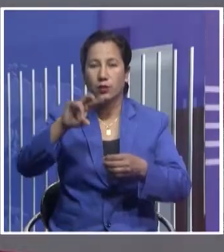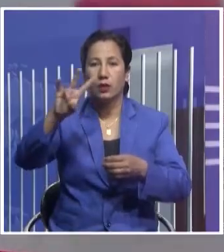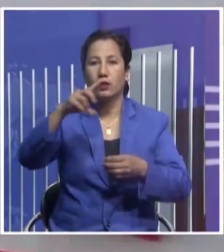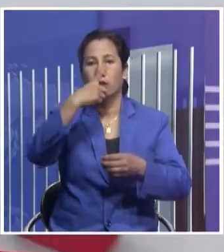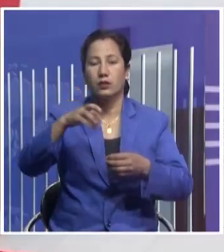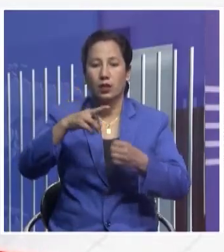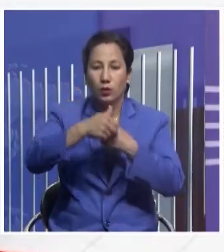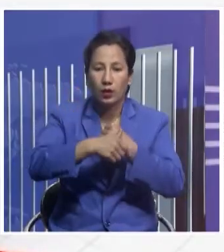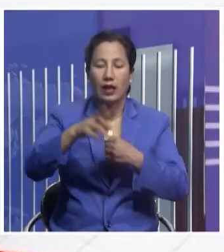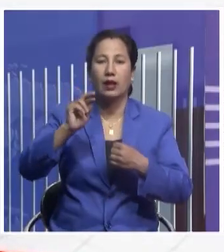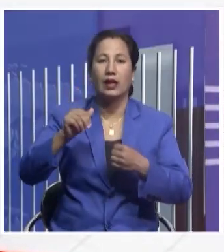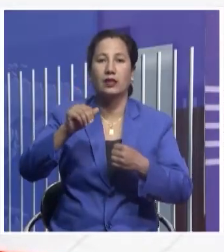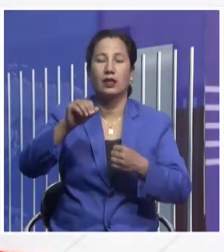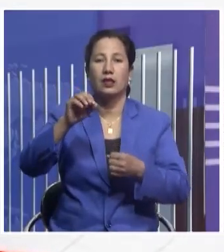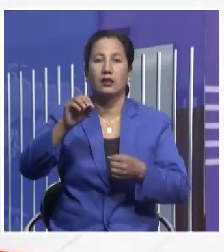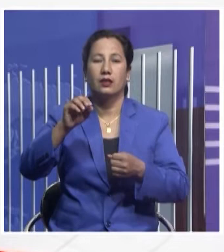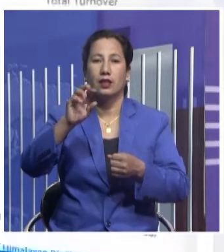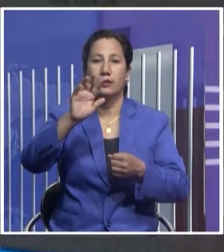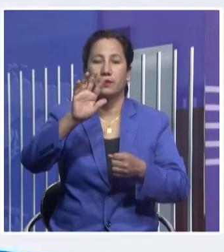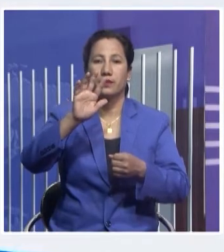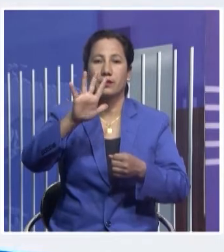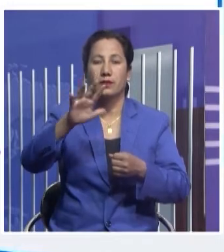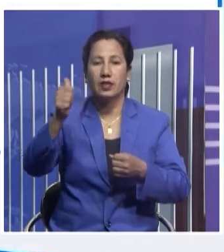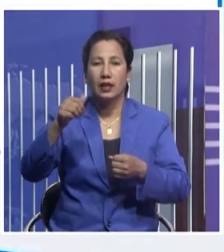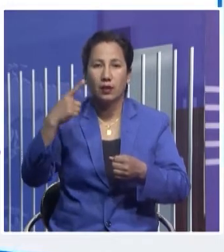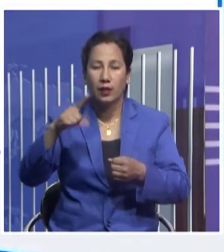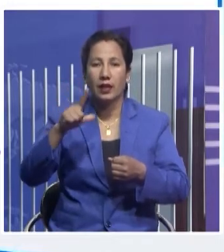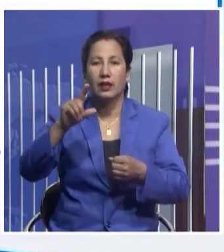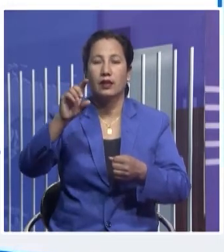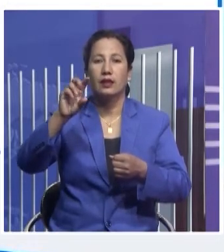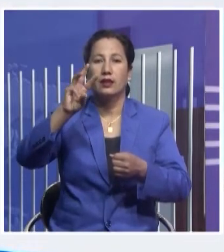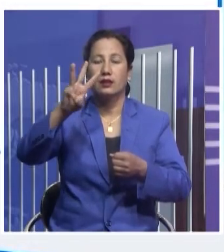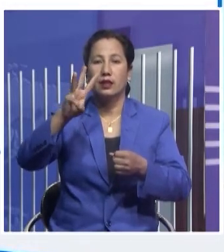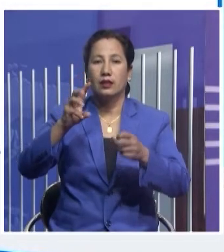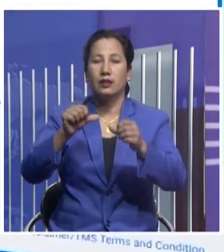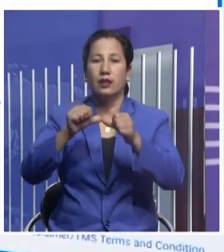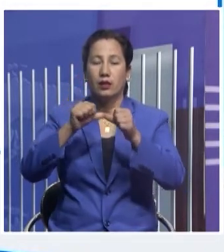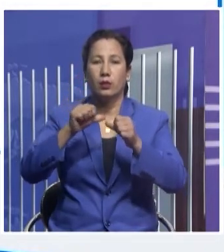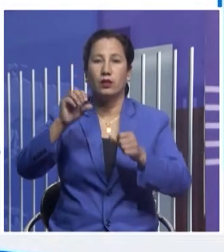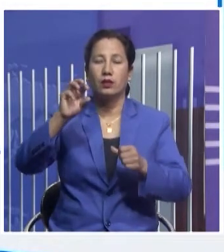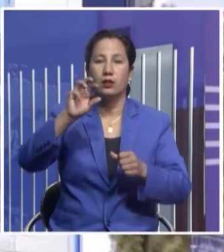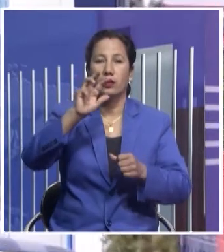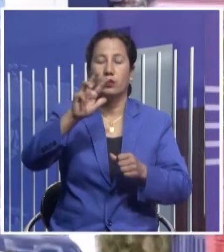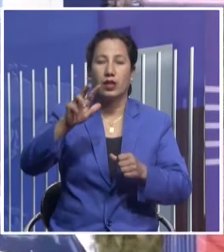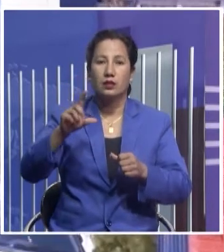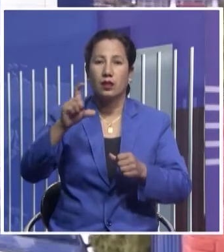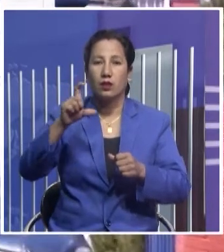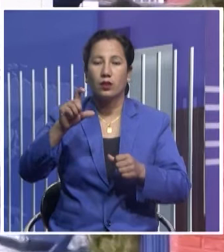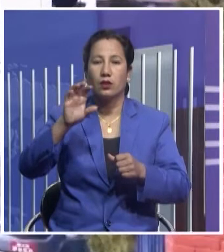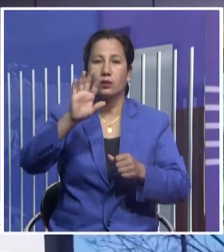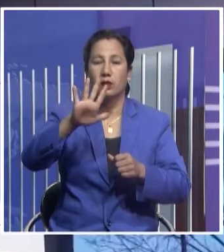हो। आज 96,79,000 किता सेयर 3,99,00,000 करोड 56 लाख रुपियाँमा